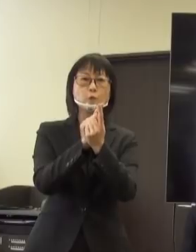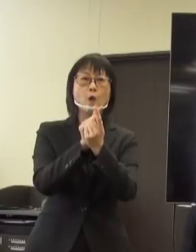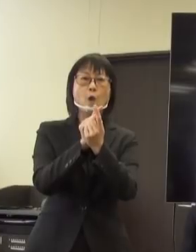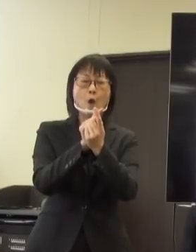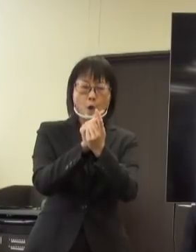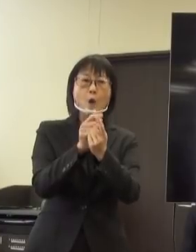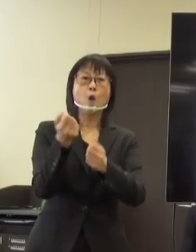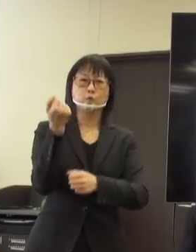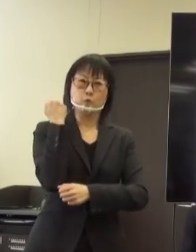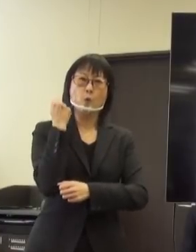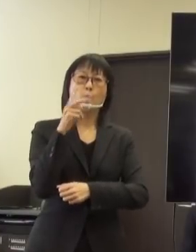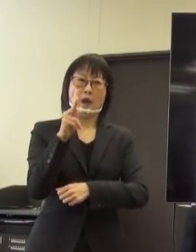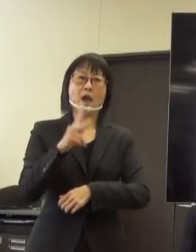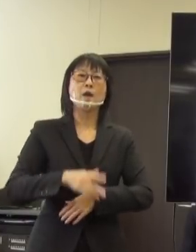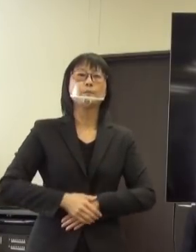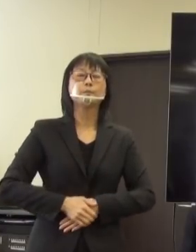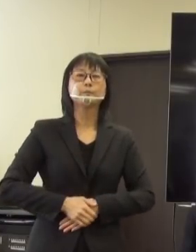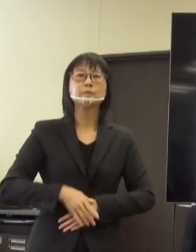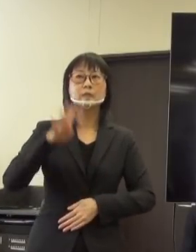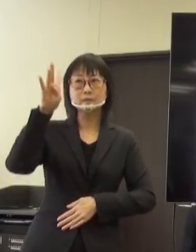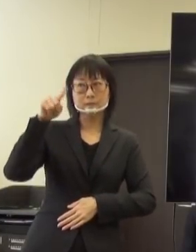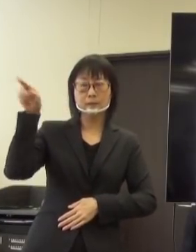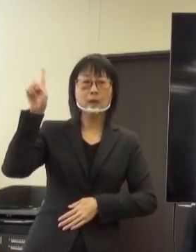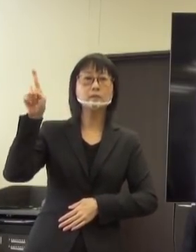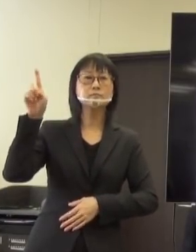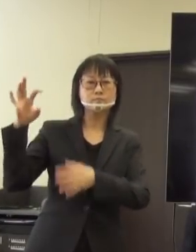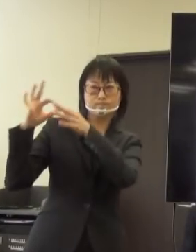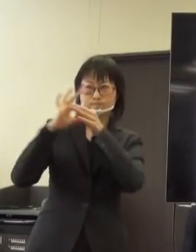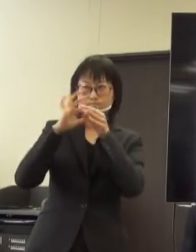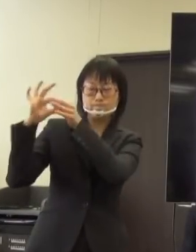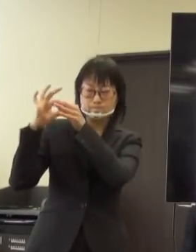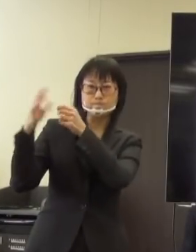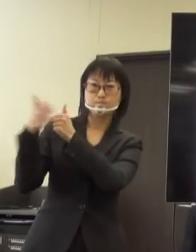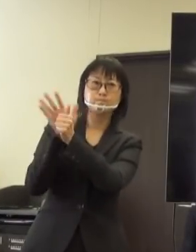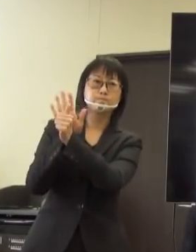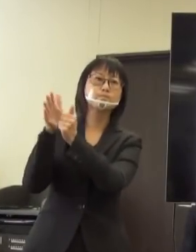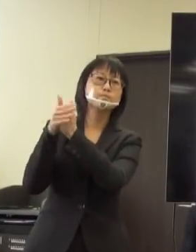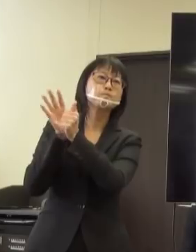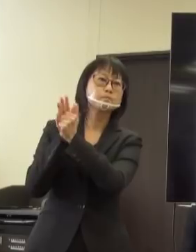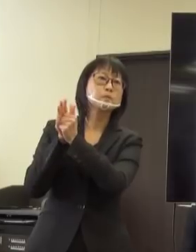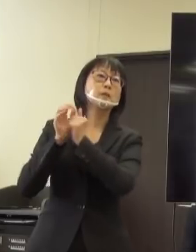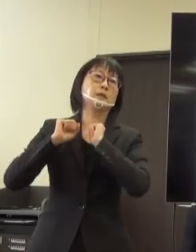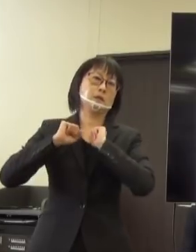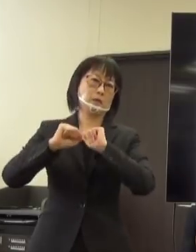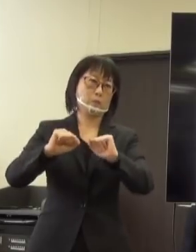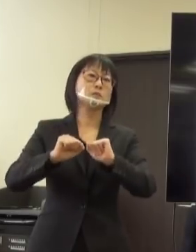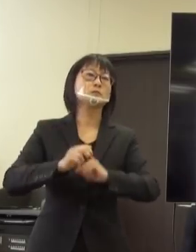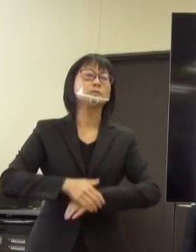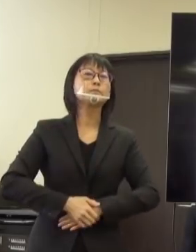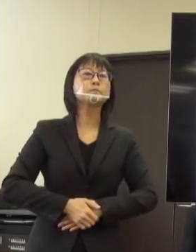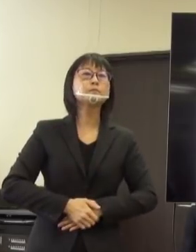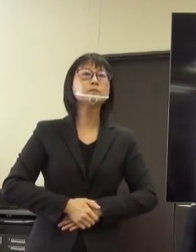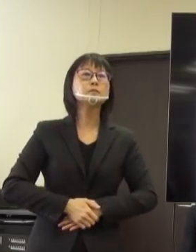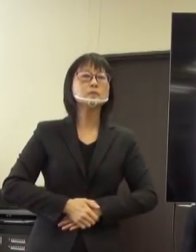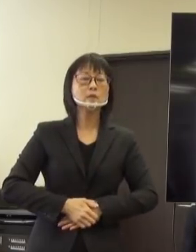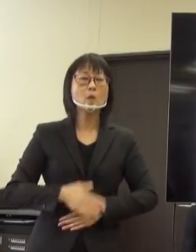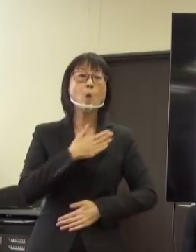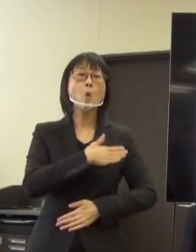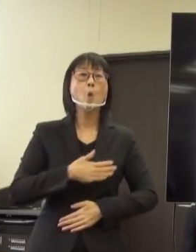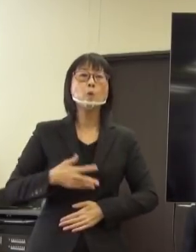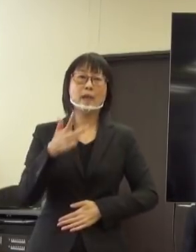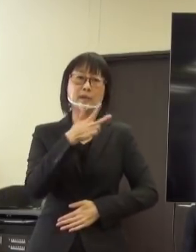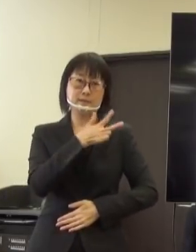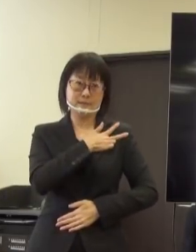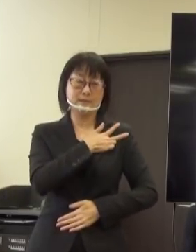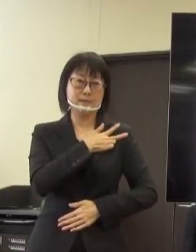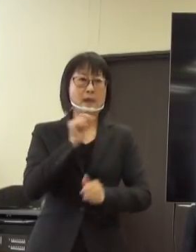つは県との連携強化をさらに図ってまいりたいと思います。すでに保健師派遣につきましては、